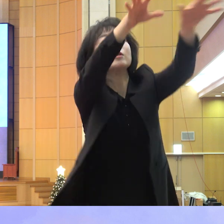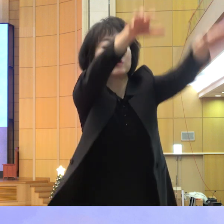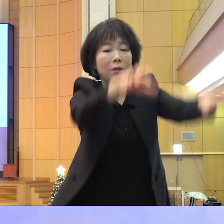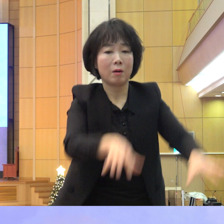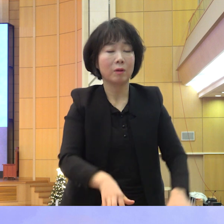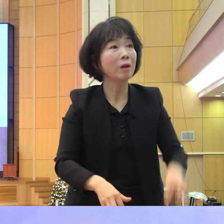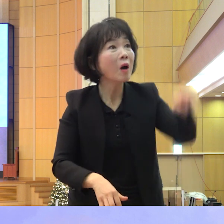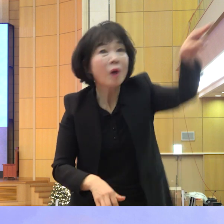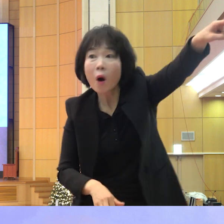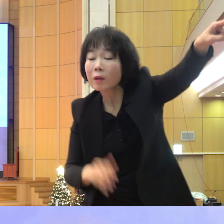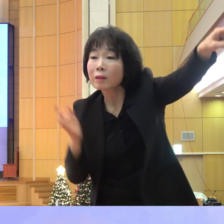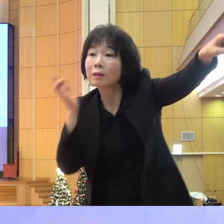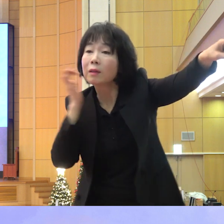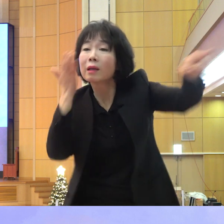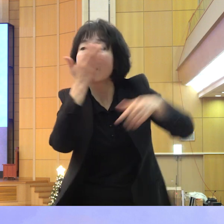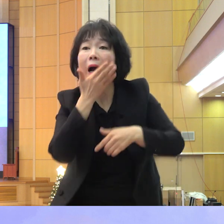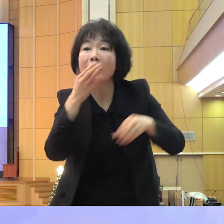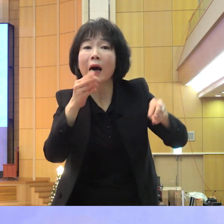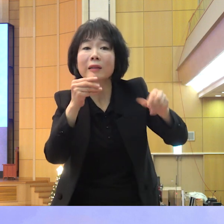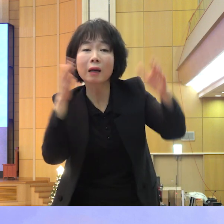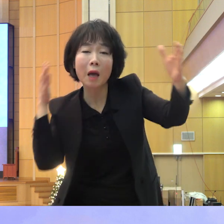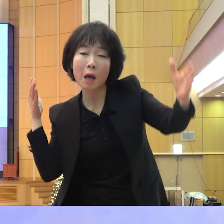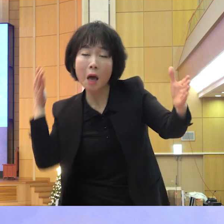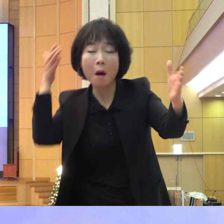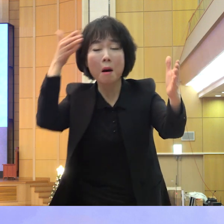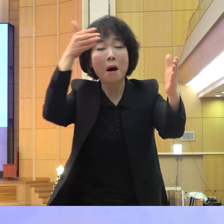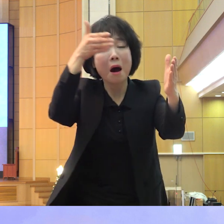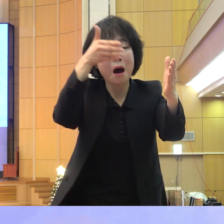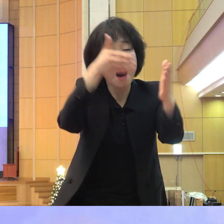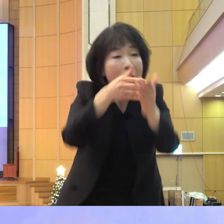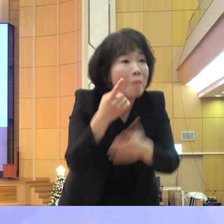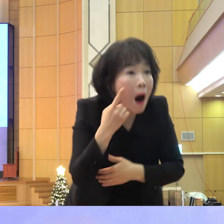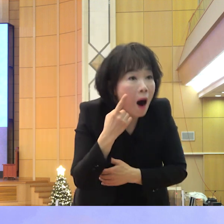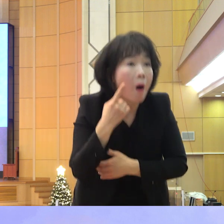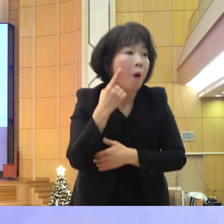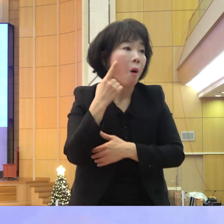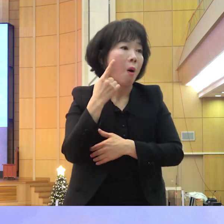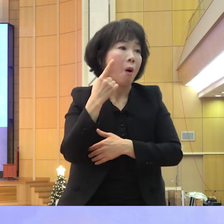땅에 도착을 했어요. 그 도착해서 거기 살다 보니까